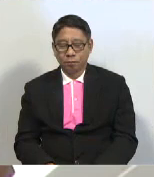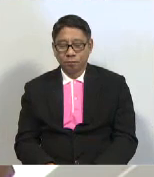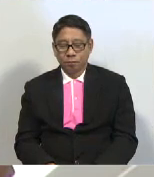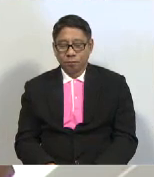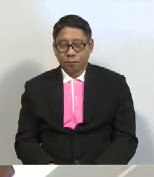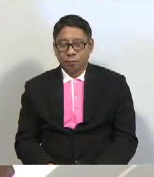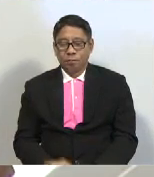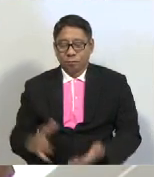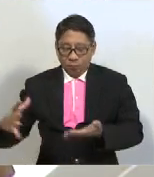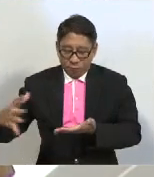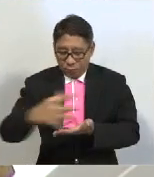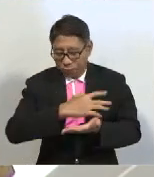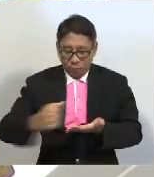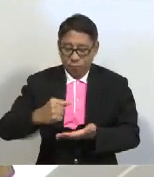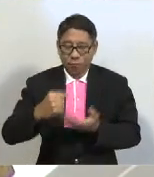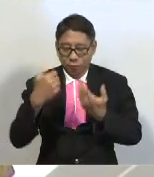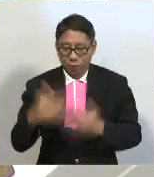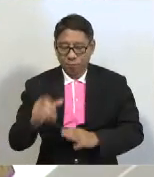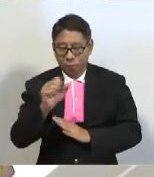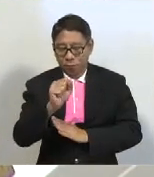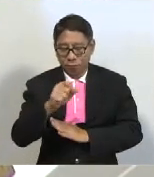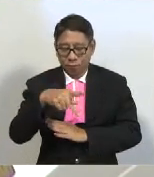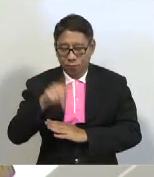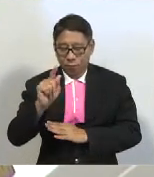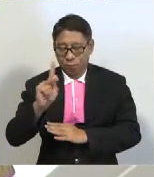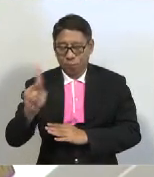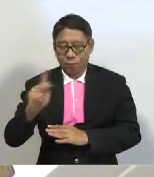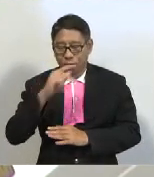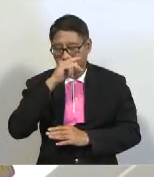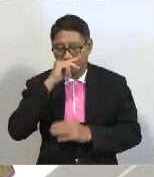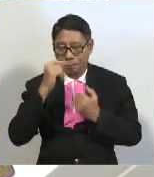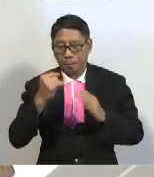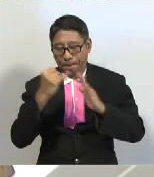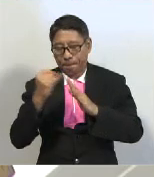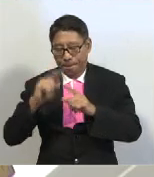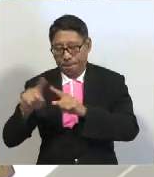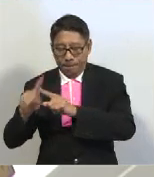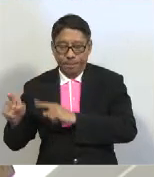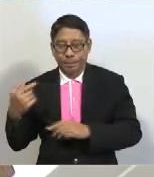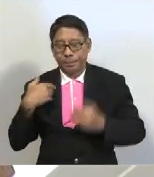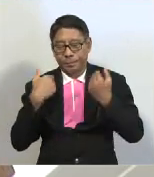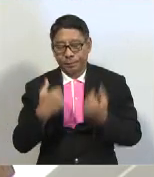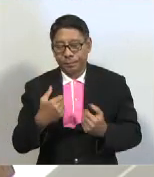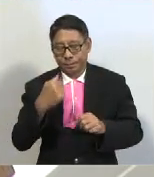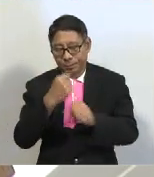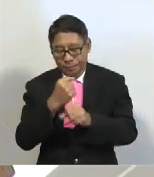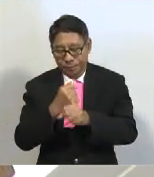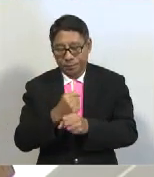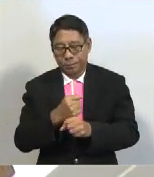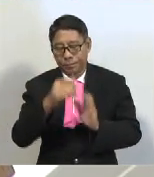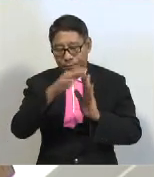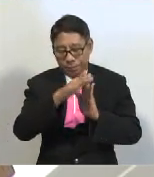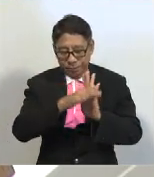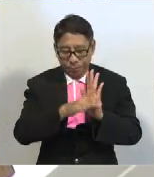เมื่อยึดคืนแล้วสปก.ของแต่ละจังหวัดก็จะไปดำเนินการตามขั้นต